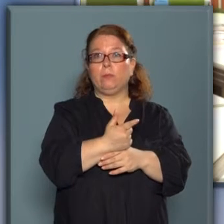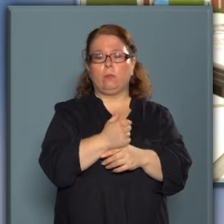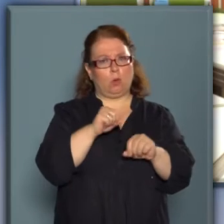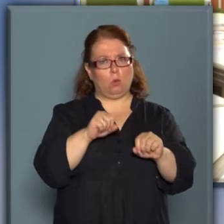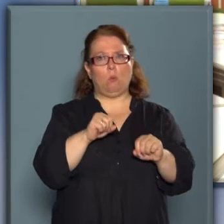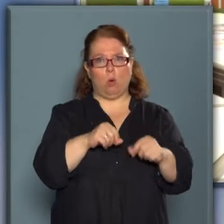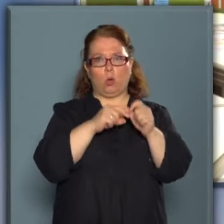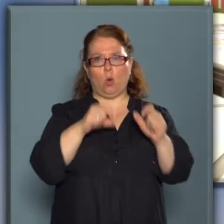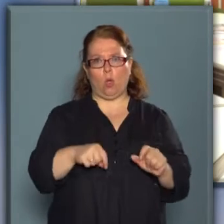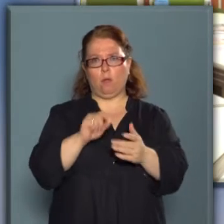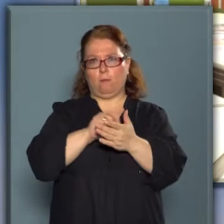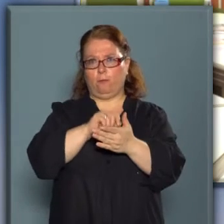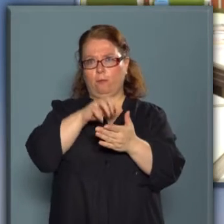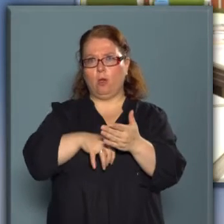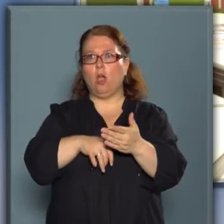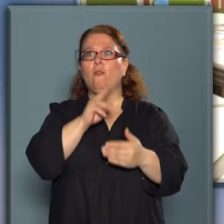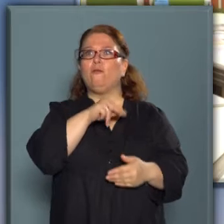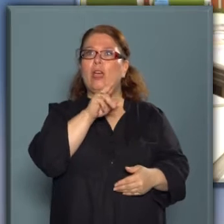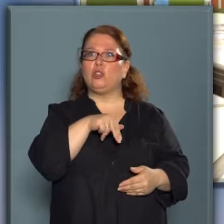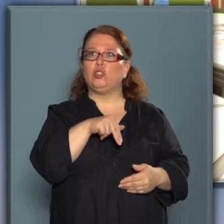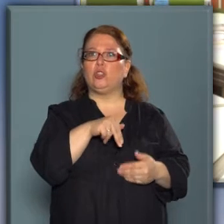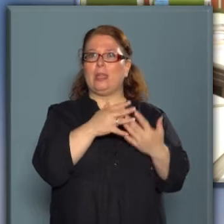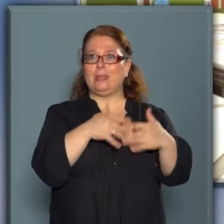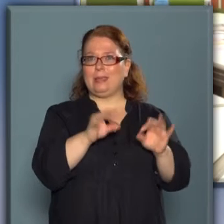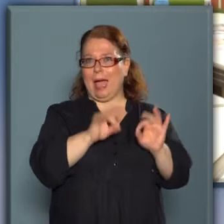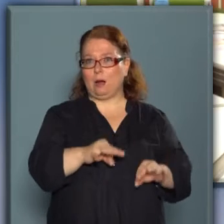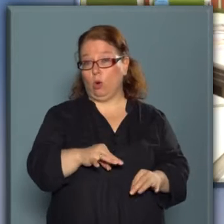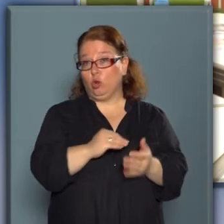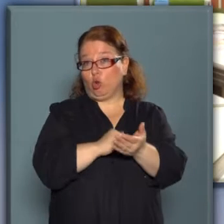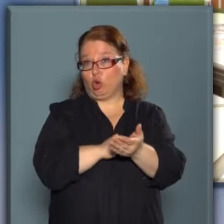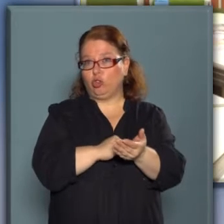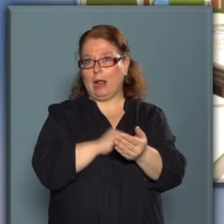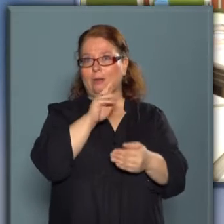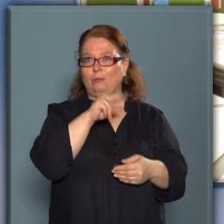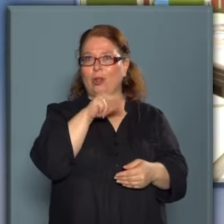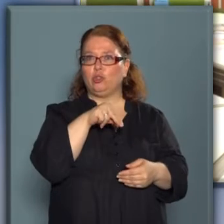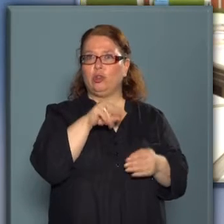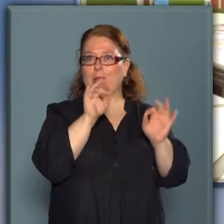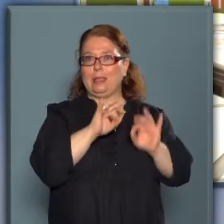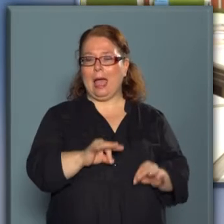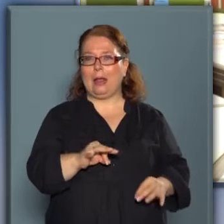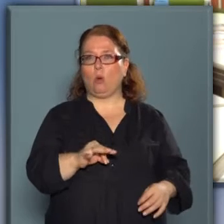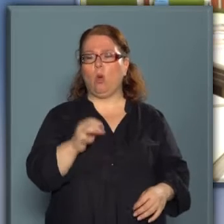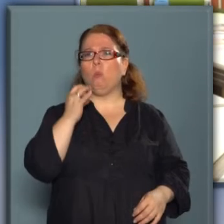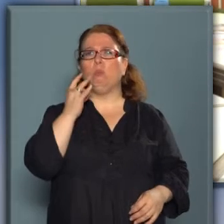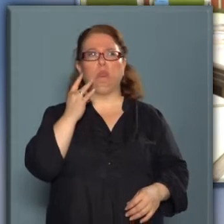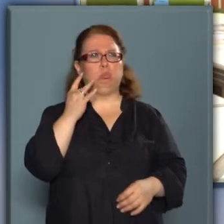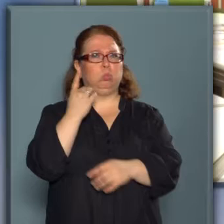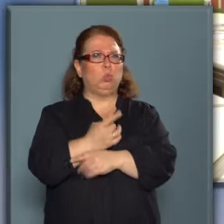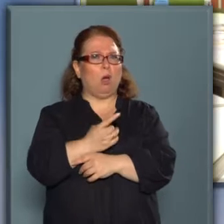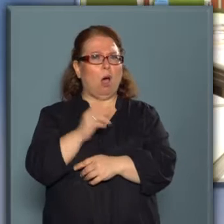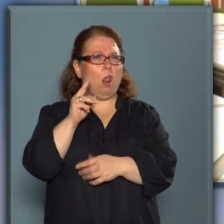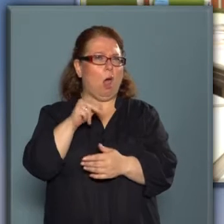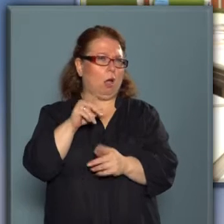komoly könyvet adtak ki a festékgyárról, a soroksári festékgyárról, ami van Budalak, vagy én nem is tudom most mi a